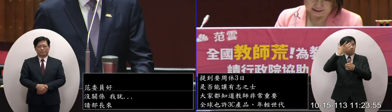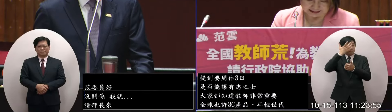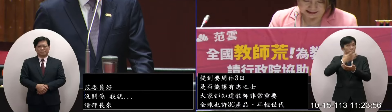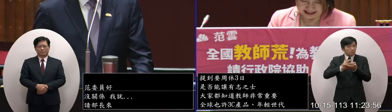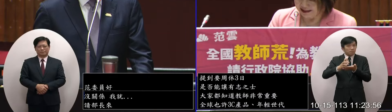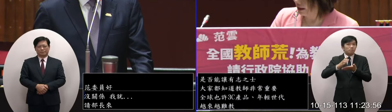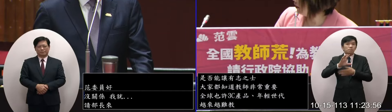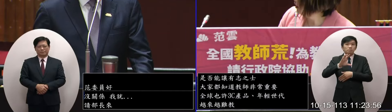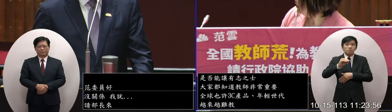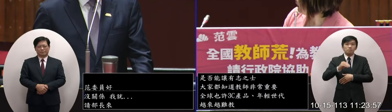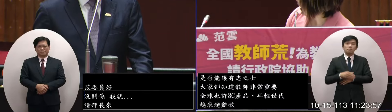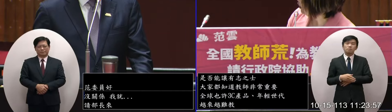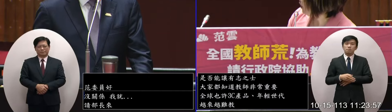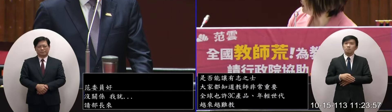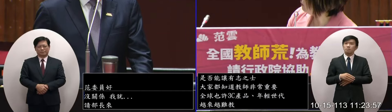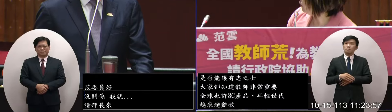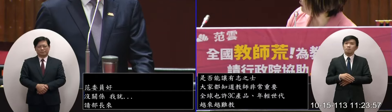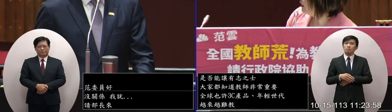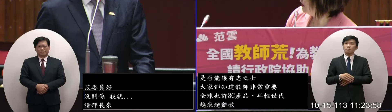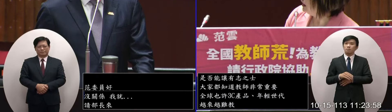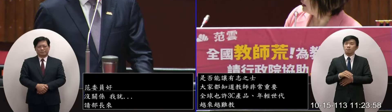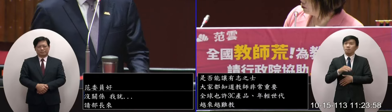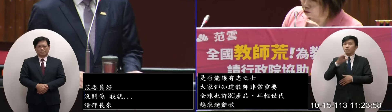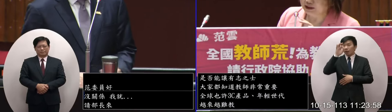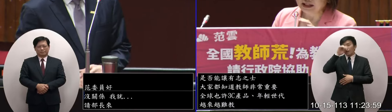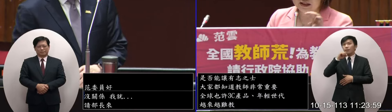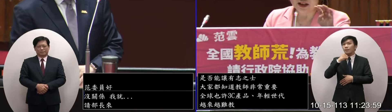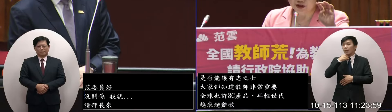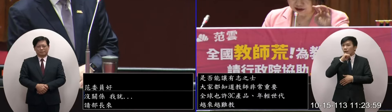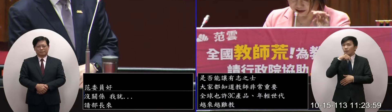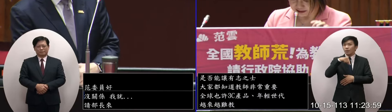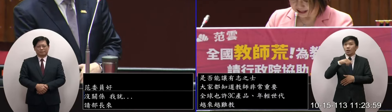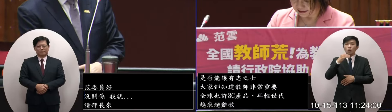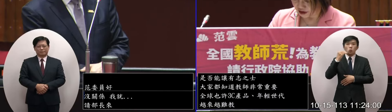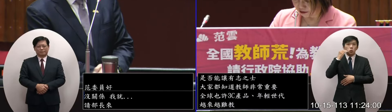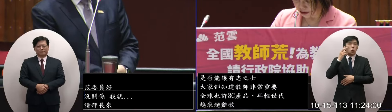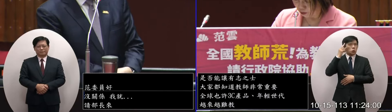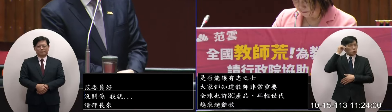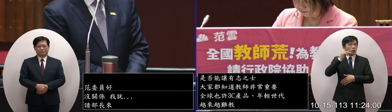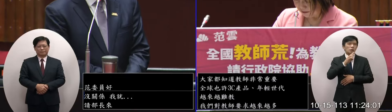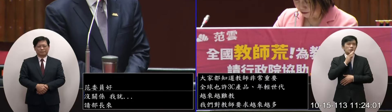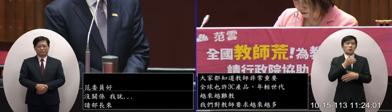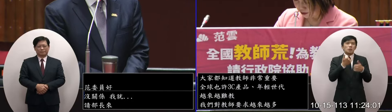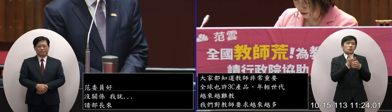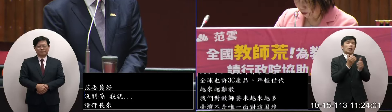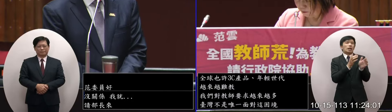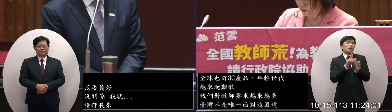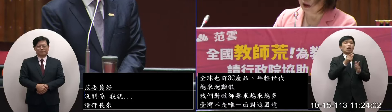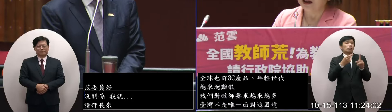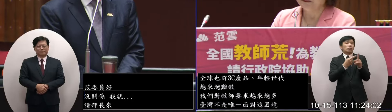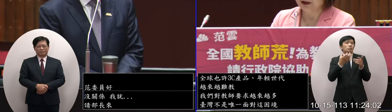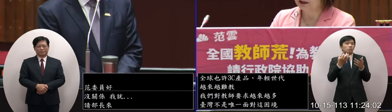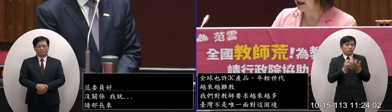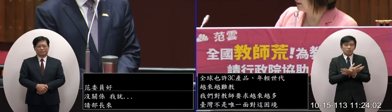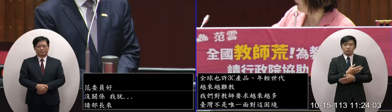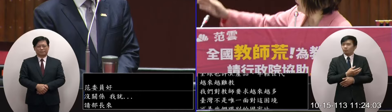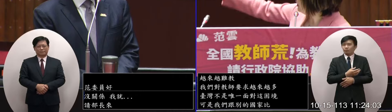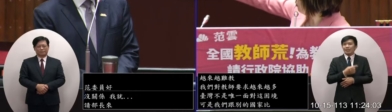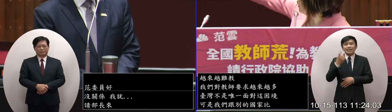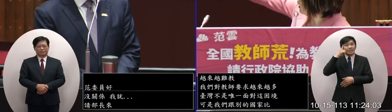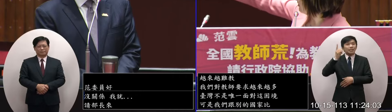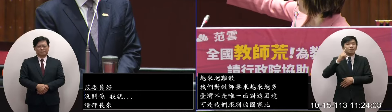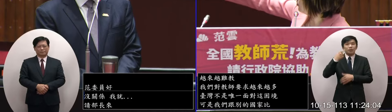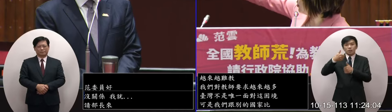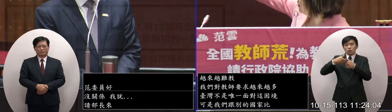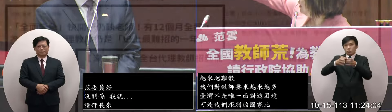我想看下一页哦。那台湾的部分哦，那如果一直认知是代理教师荒，那就是教育部哦没有看到。